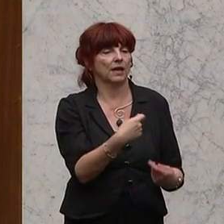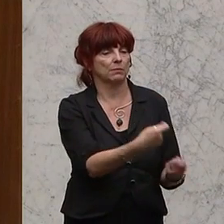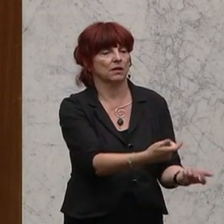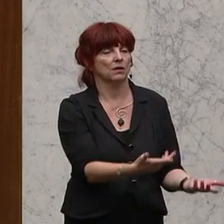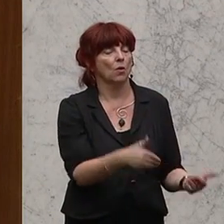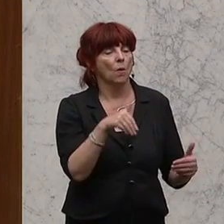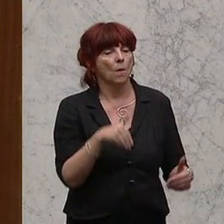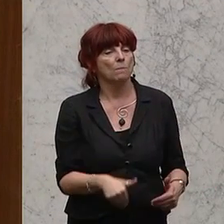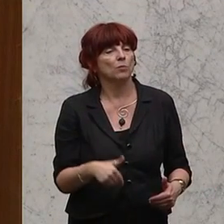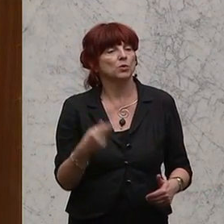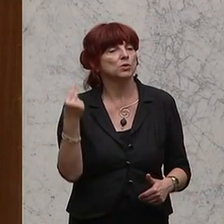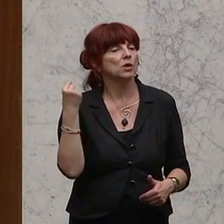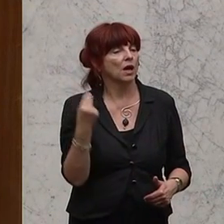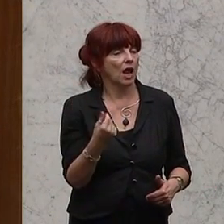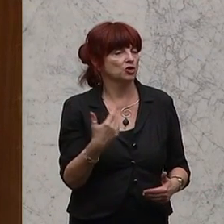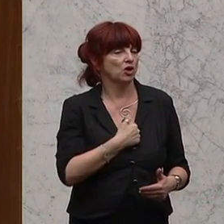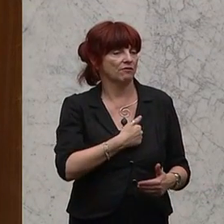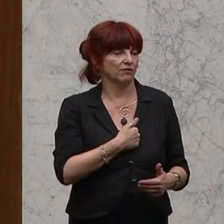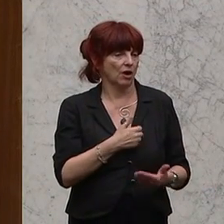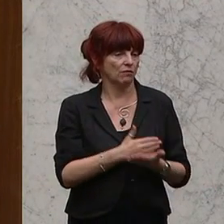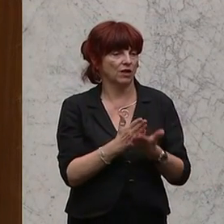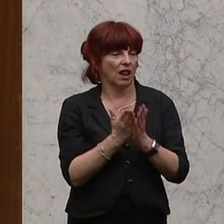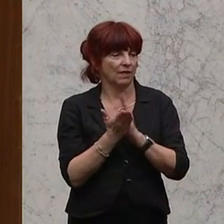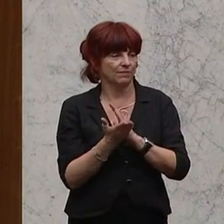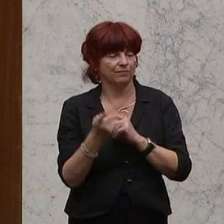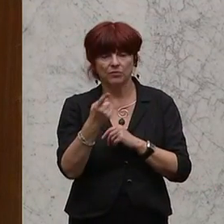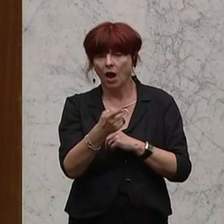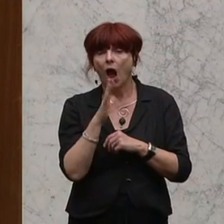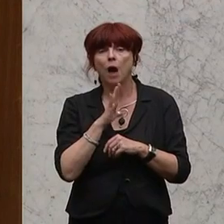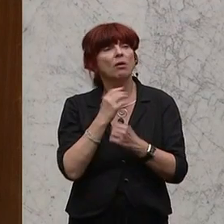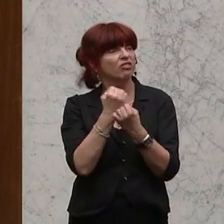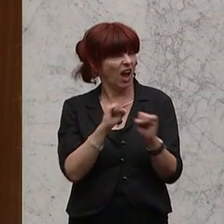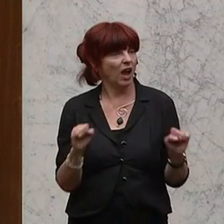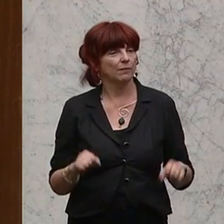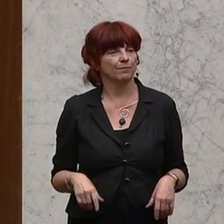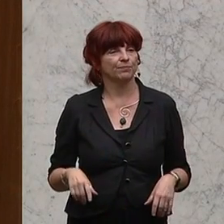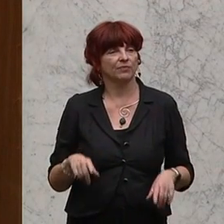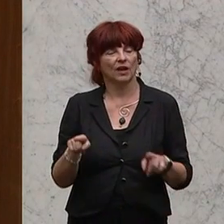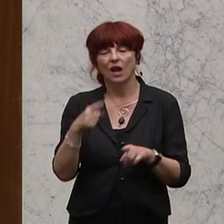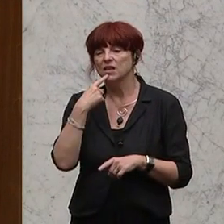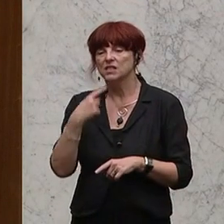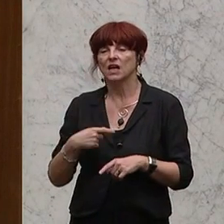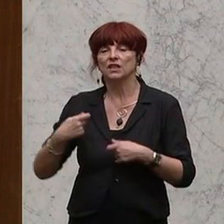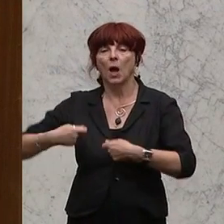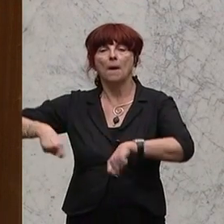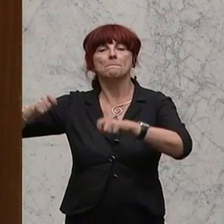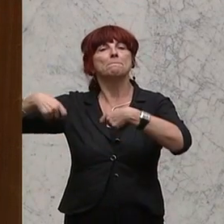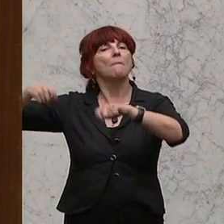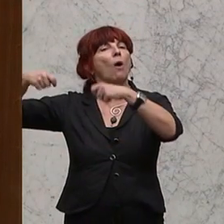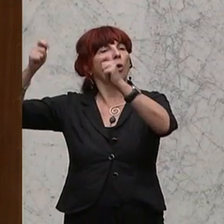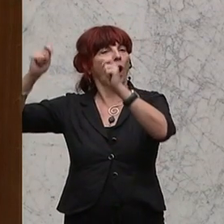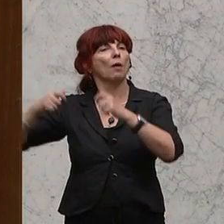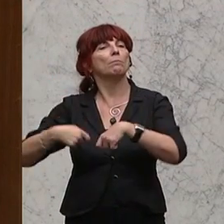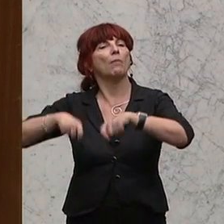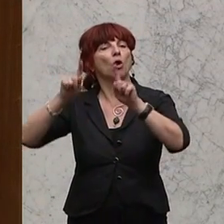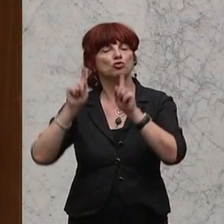aber sie haben jetzt die Freiheit. So als würde man eine Maurer auf der Baustelle die Maurerkelle wegnehmen und sagen, jetzt hast du die Freiheit,